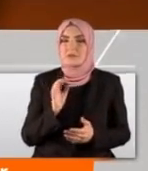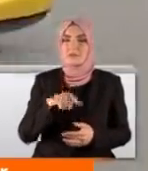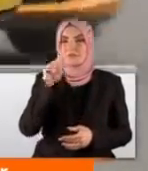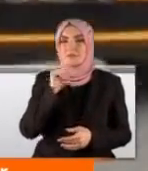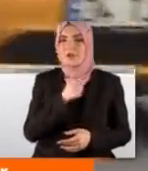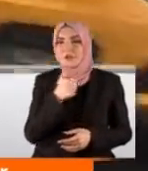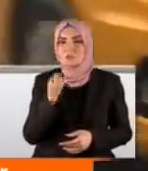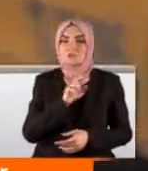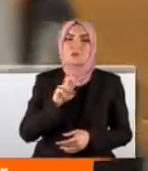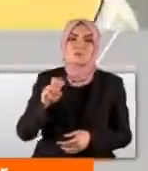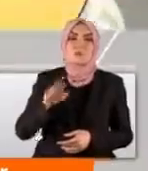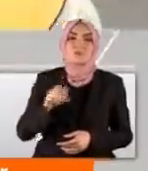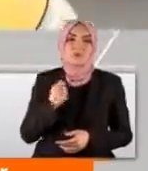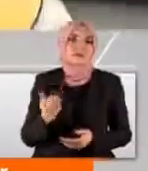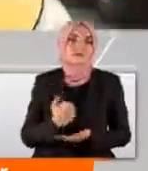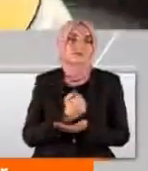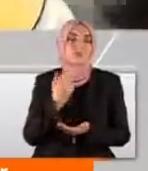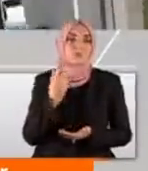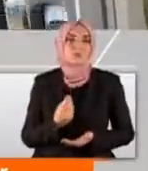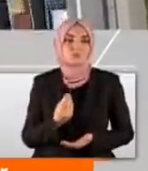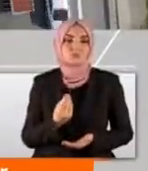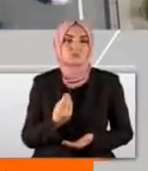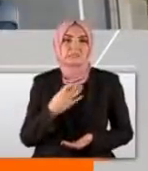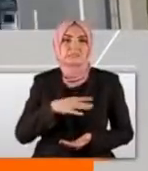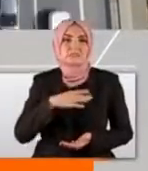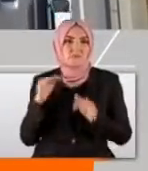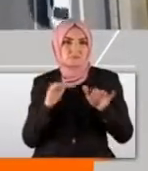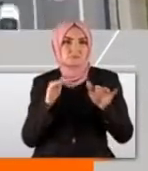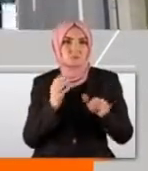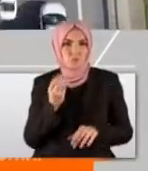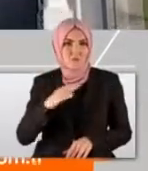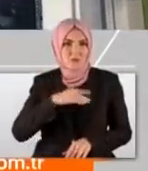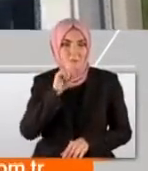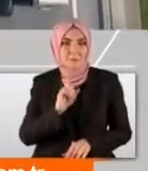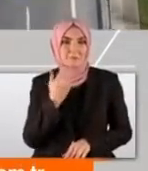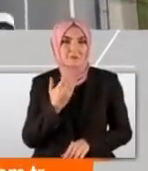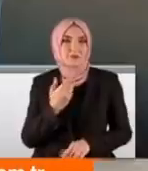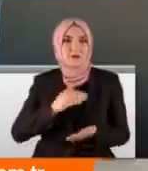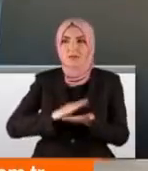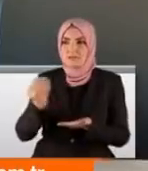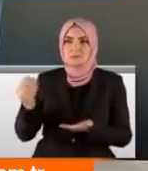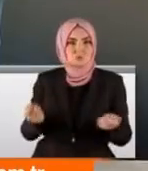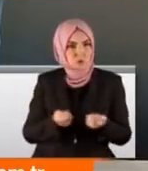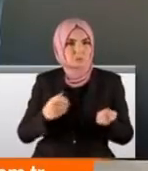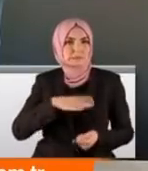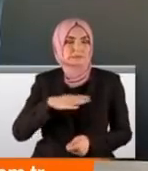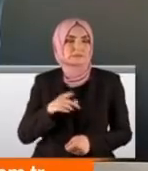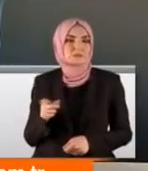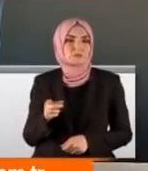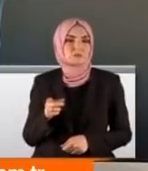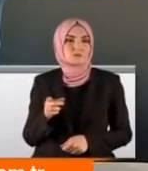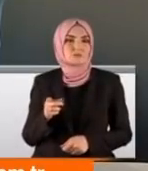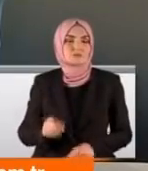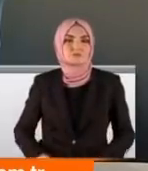araçlar. Çok talep var mı abi? Hani çünkü benim arkadaşlarım da çalışmak istiyor da. Sıkıntı yok. Yani 10 kişi de